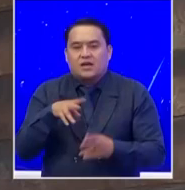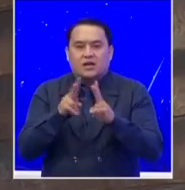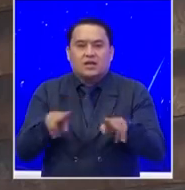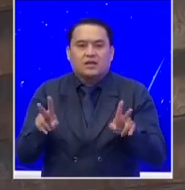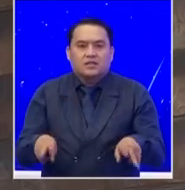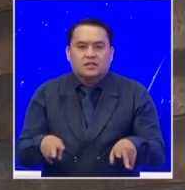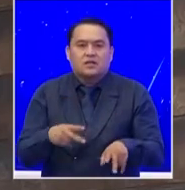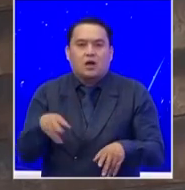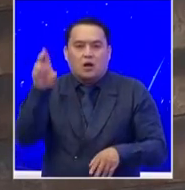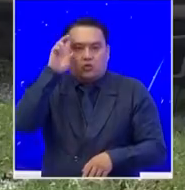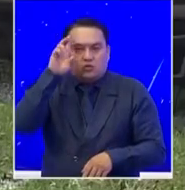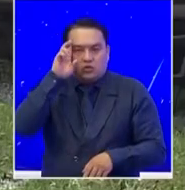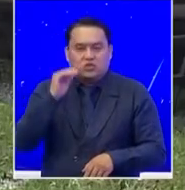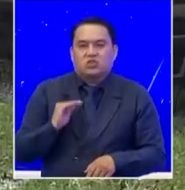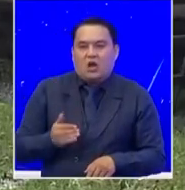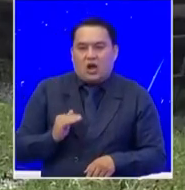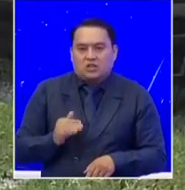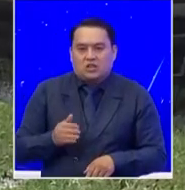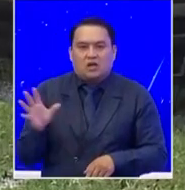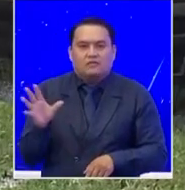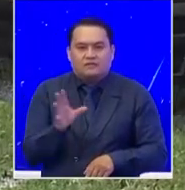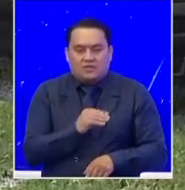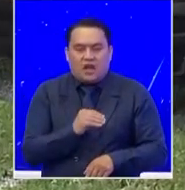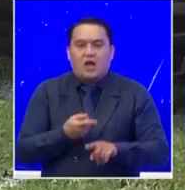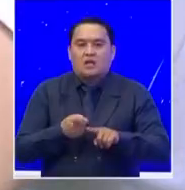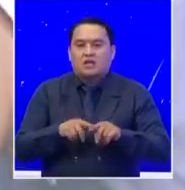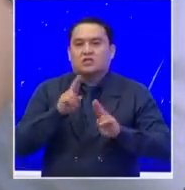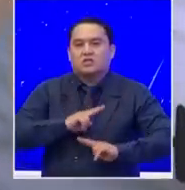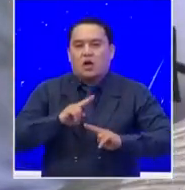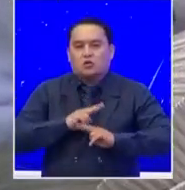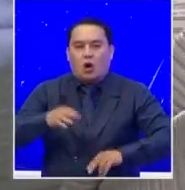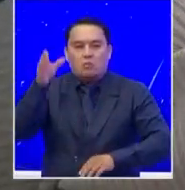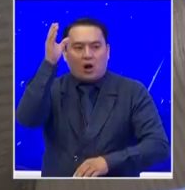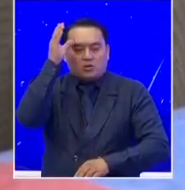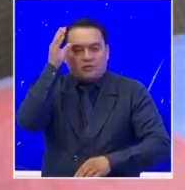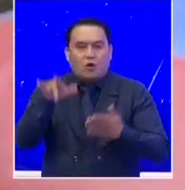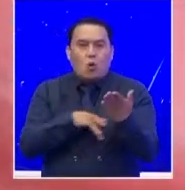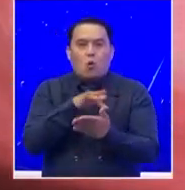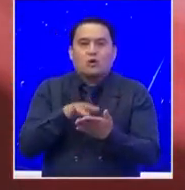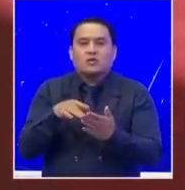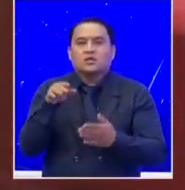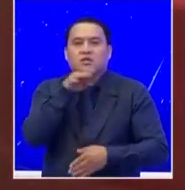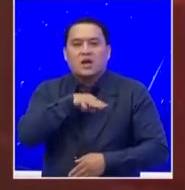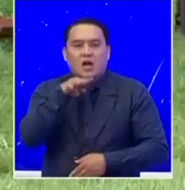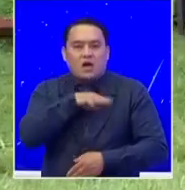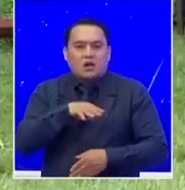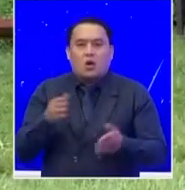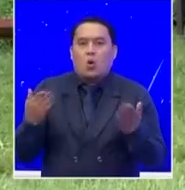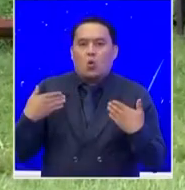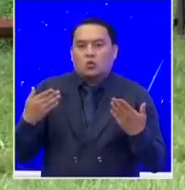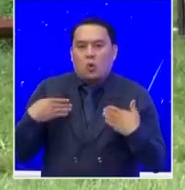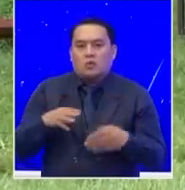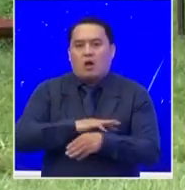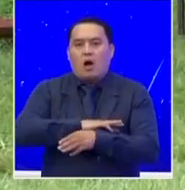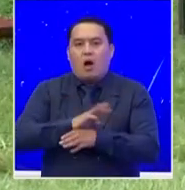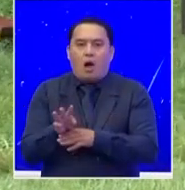– государственные Алтын-Чижа и частные – Эдельвейс и Бастау. По словам сотрудников отдела образования города Тикили, в прошлом году летним отдыхом было